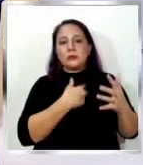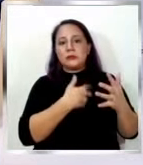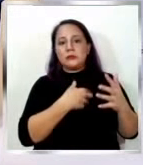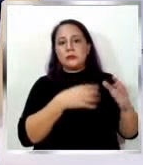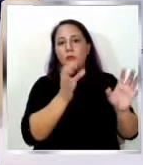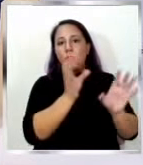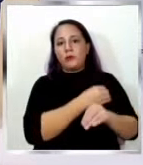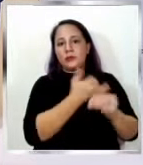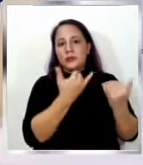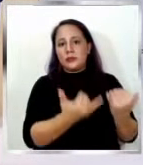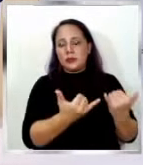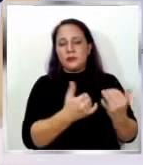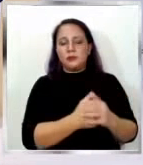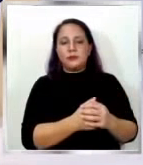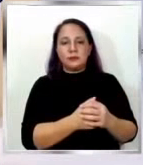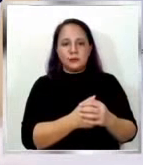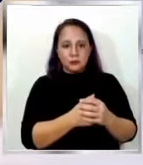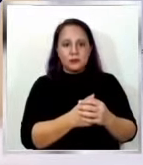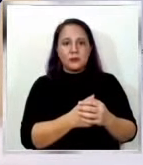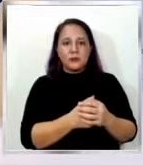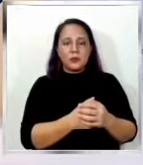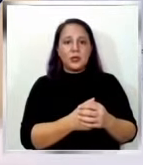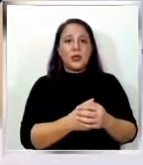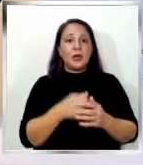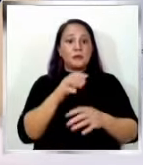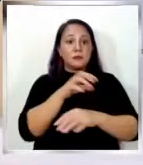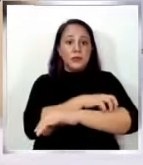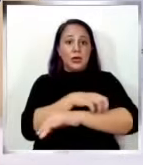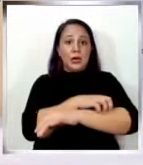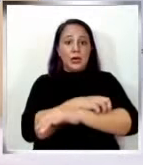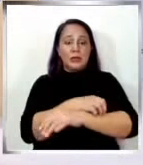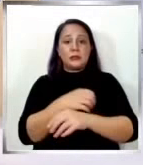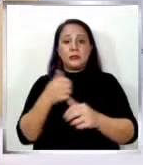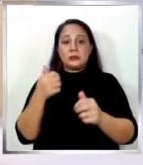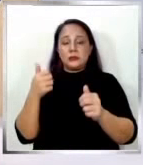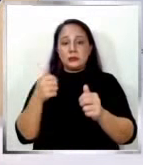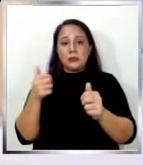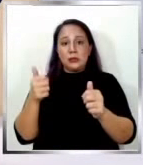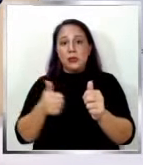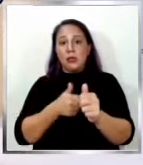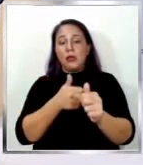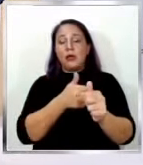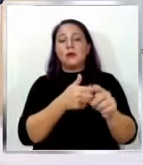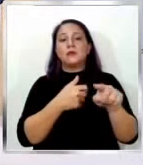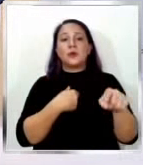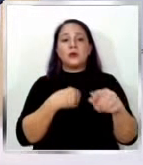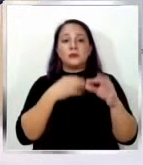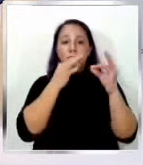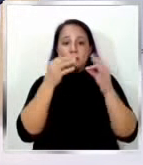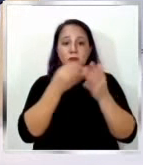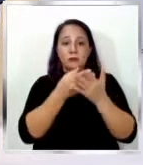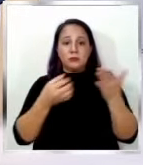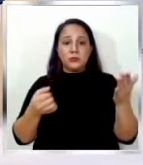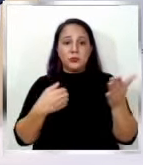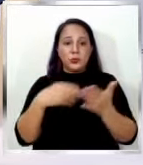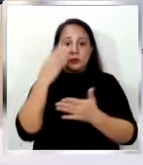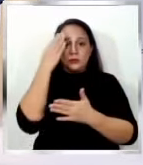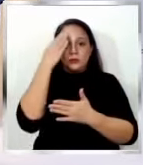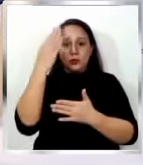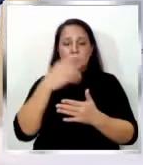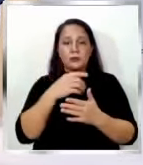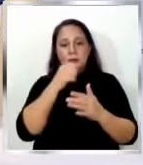Sa Makati City, tinugis sa mga umano'y supplier ng shabu sa Bulacan. Nasukol ang mismong target na nagtago pa sa ilalim ng